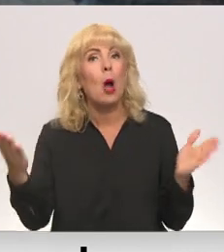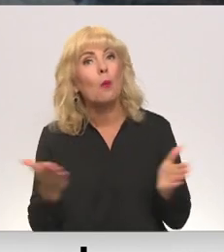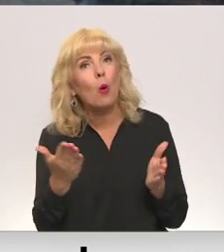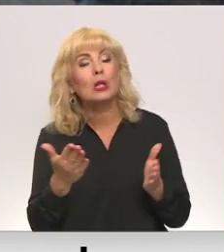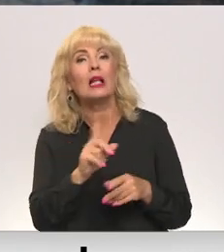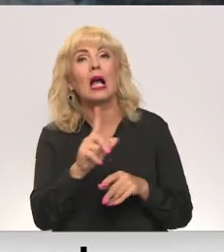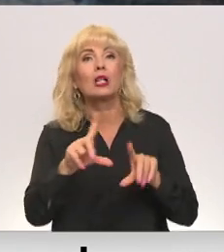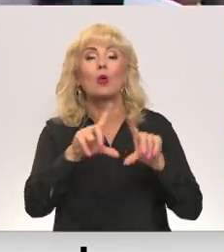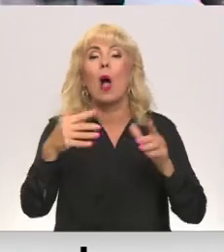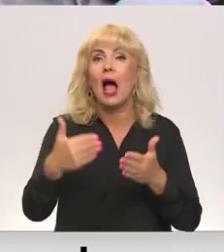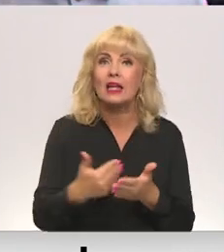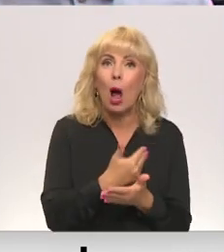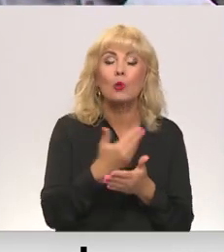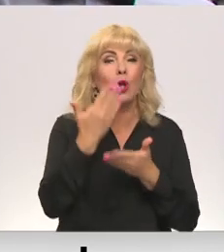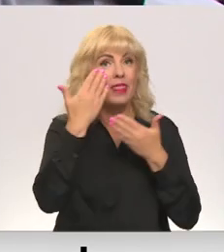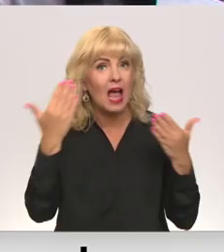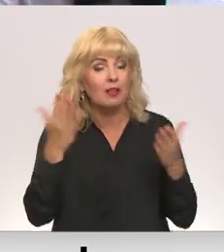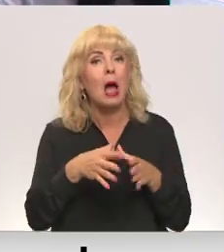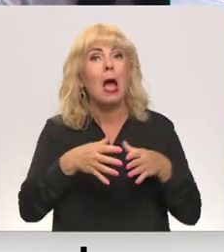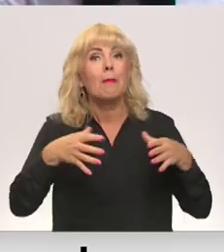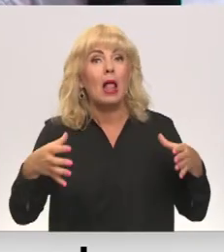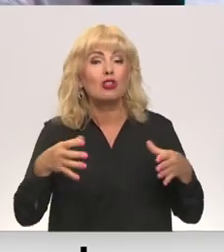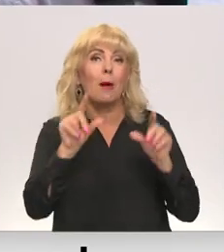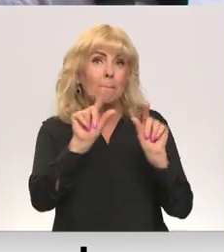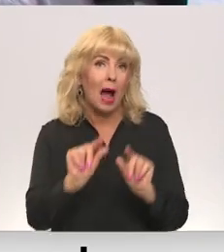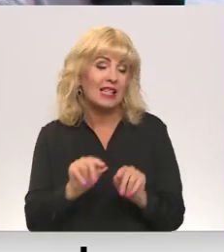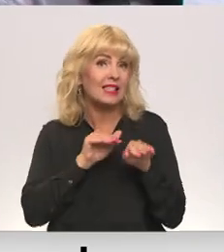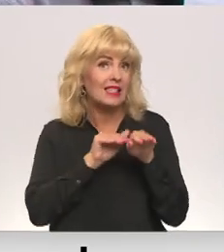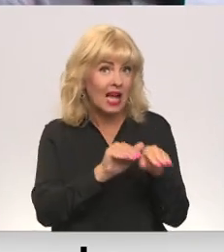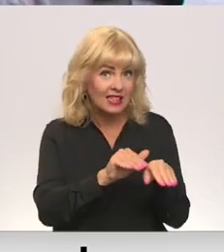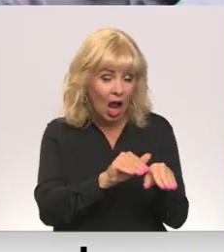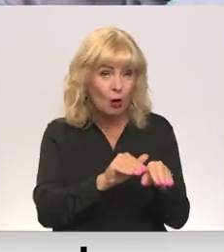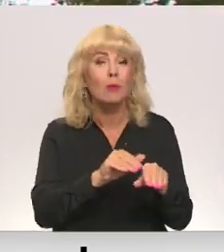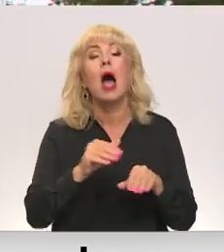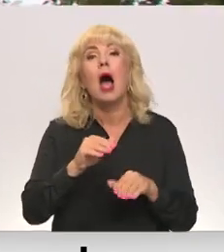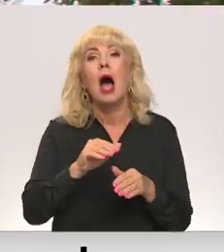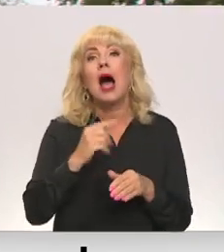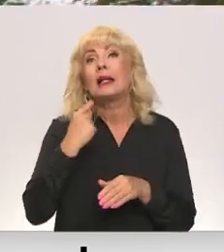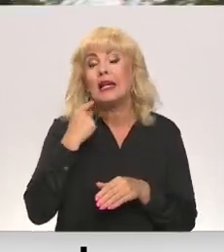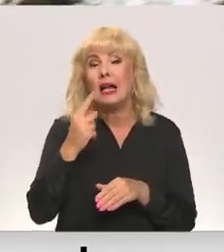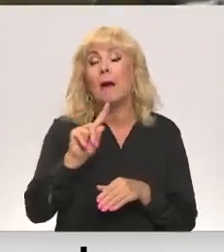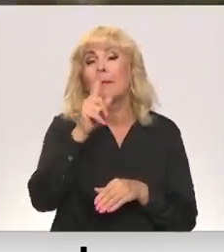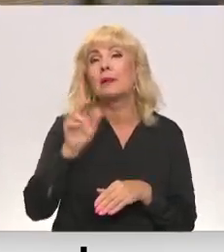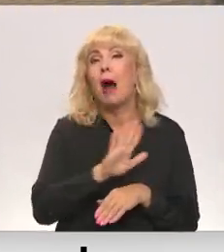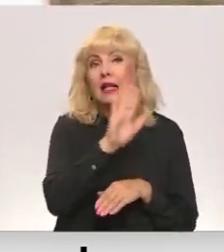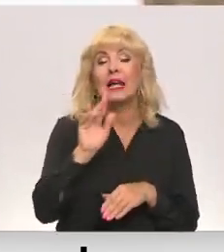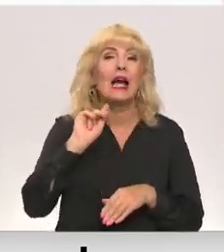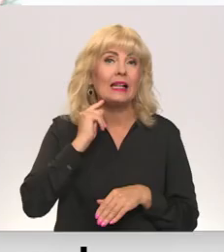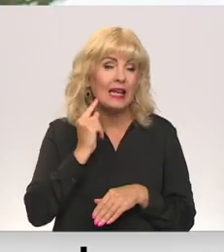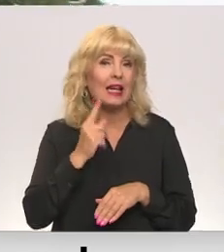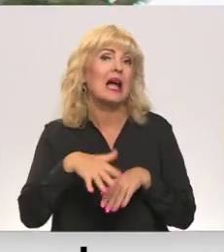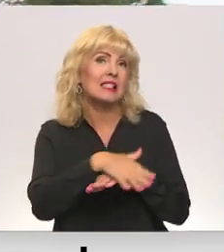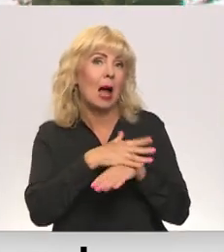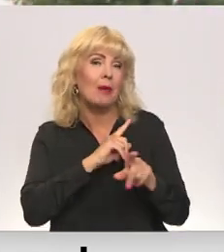un nezināms. Lai mazinātu plašos sastrēgumus, kas galvaspilsētā neizbēgam veidojas pirmajā skolas dienā, rīt Rīgā